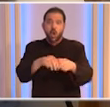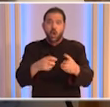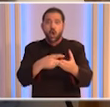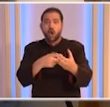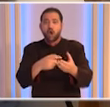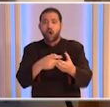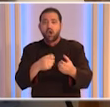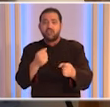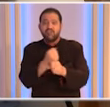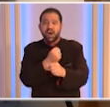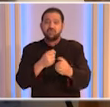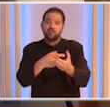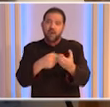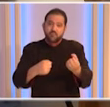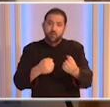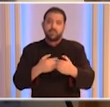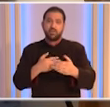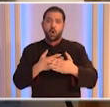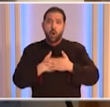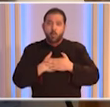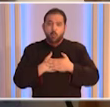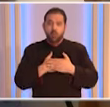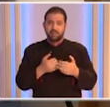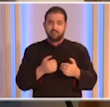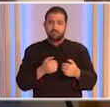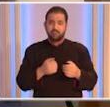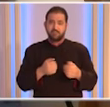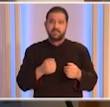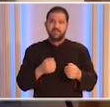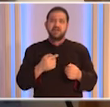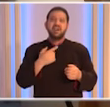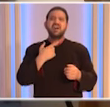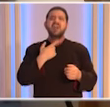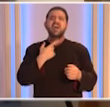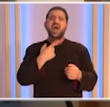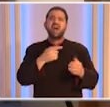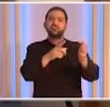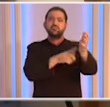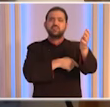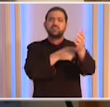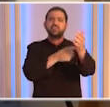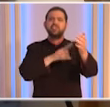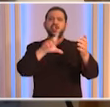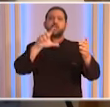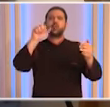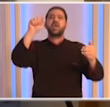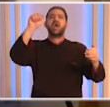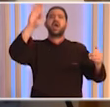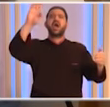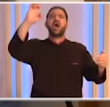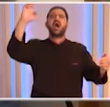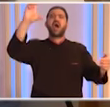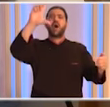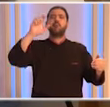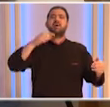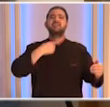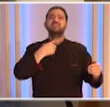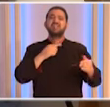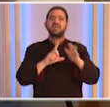zice tot aici că glasul sângelui lui Abel strigă din pământ până la